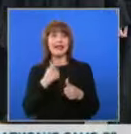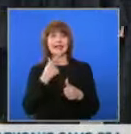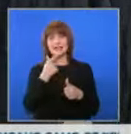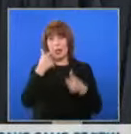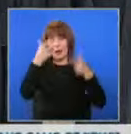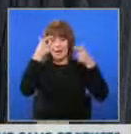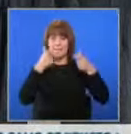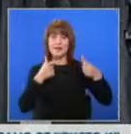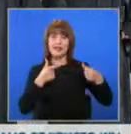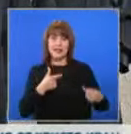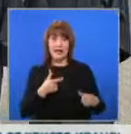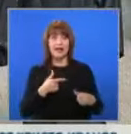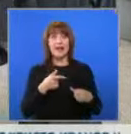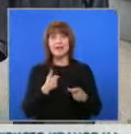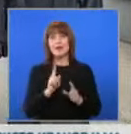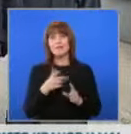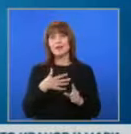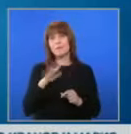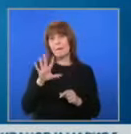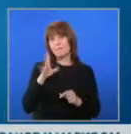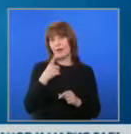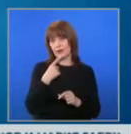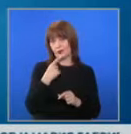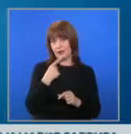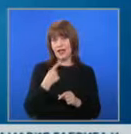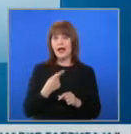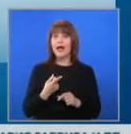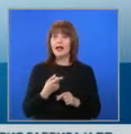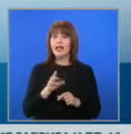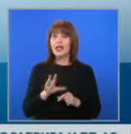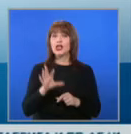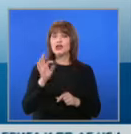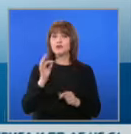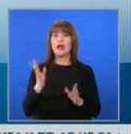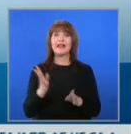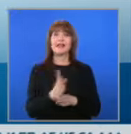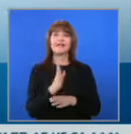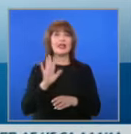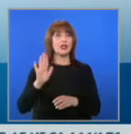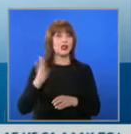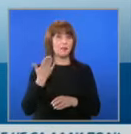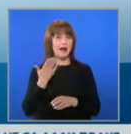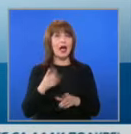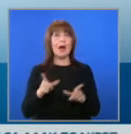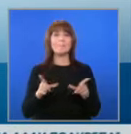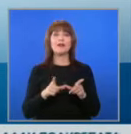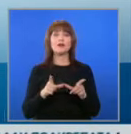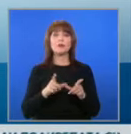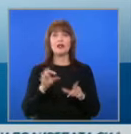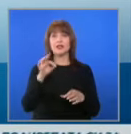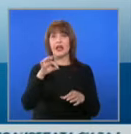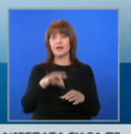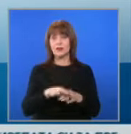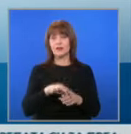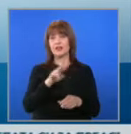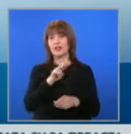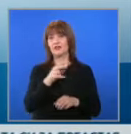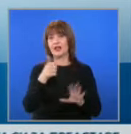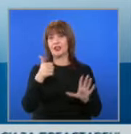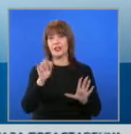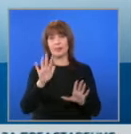най-малкото, защото няма да има 5 години на поста. Епархийският избор ще бъде на 19 май, а митрополитите ще гласуват на